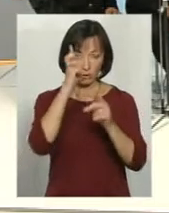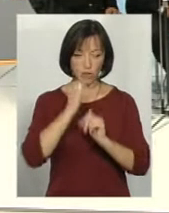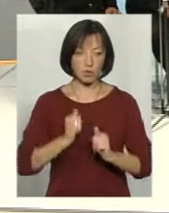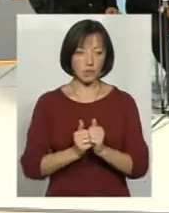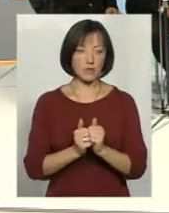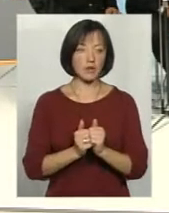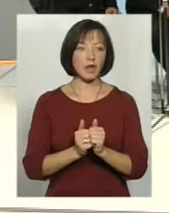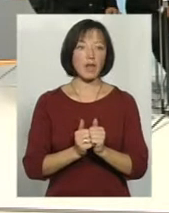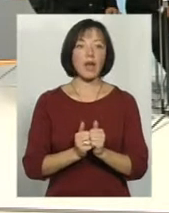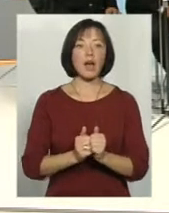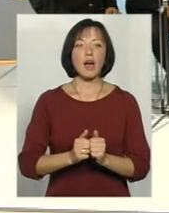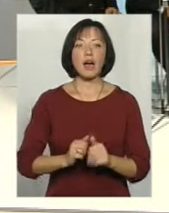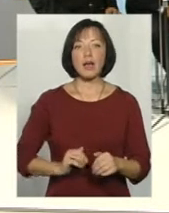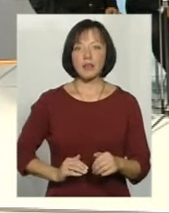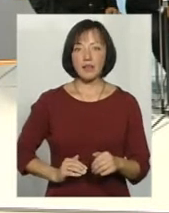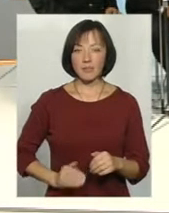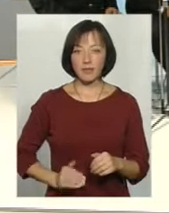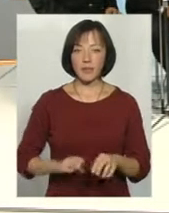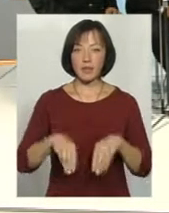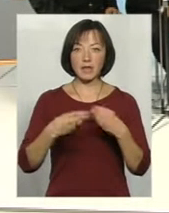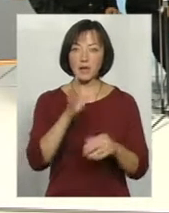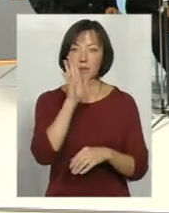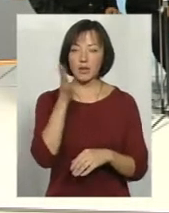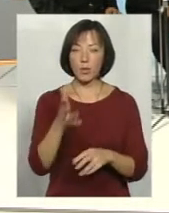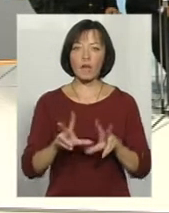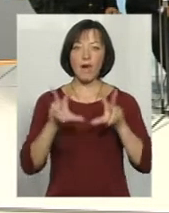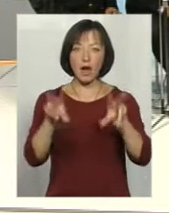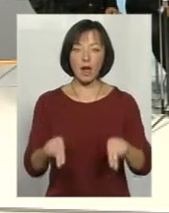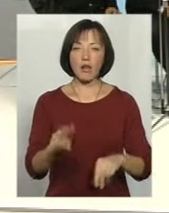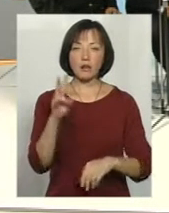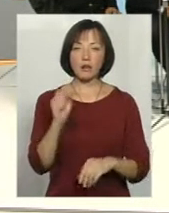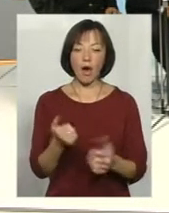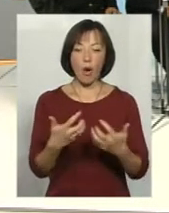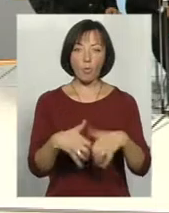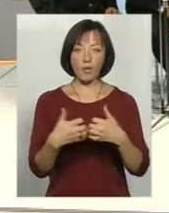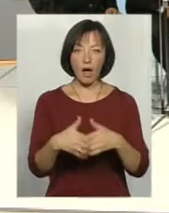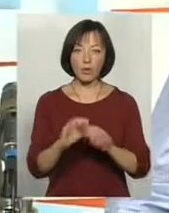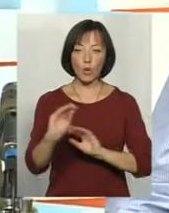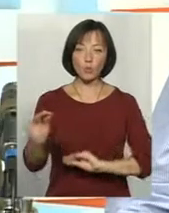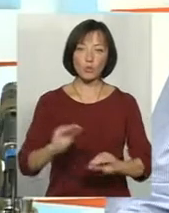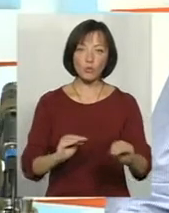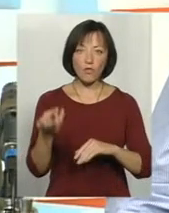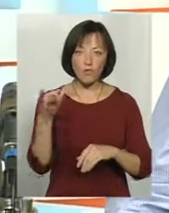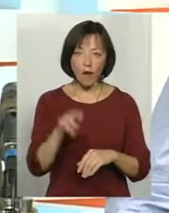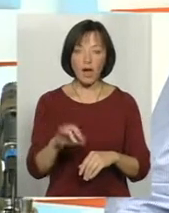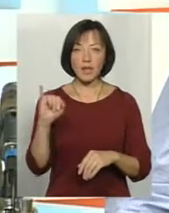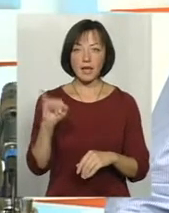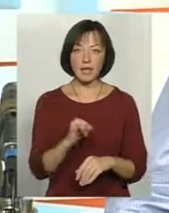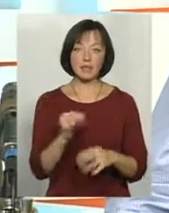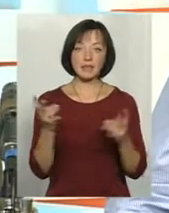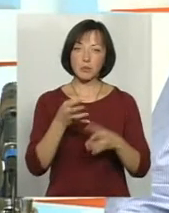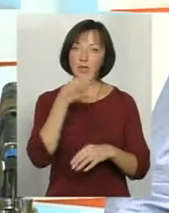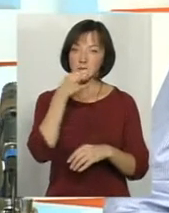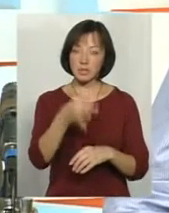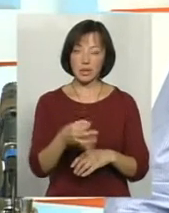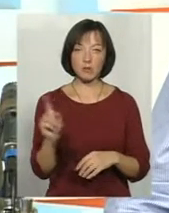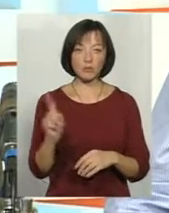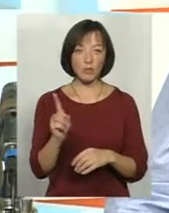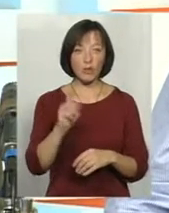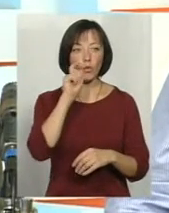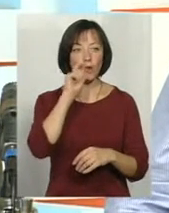дякую. Компанія «Ліфт-Експрес» надає 5 років гарантію на обладнання, устаткування. І варто зауважити, що